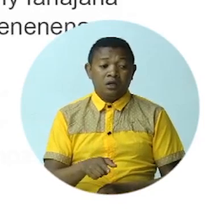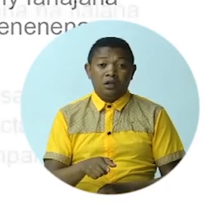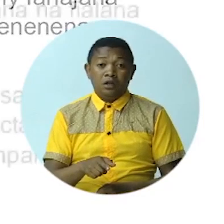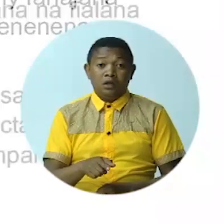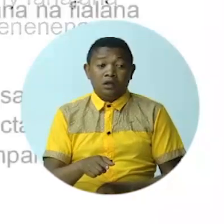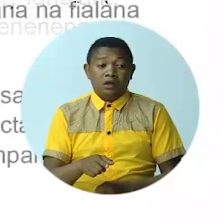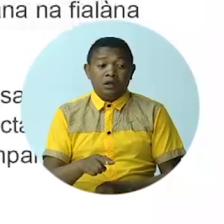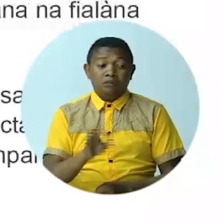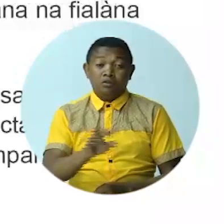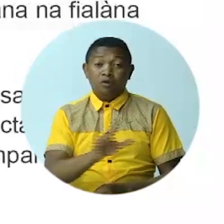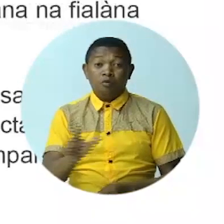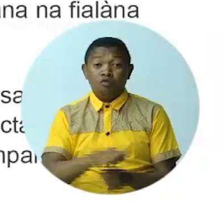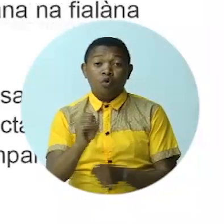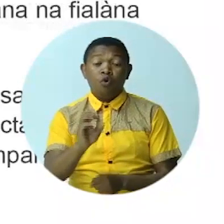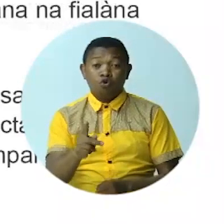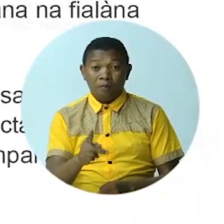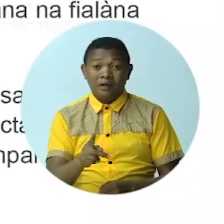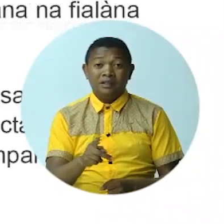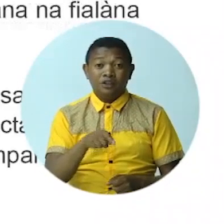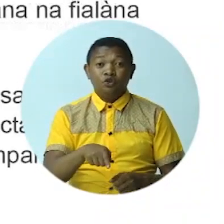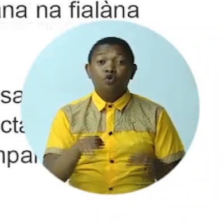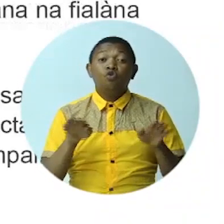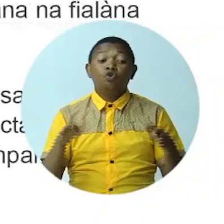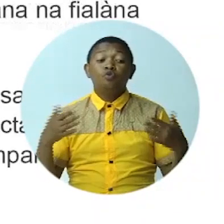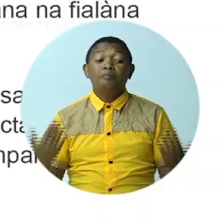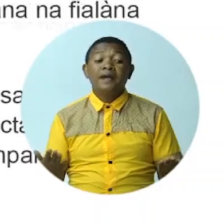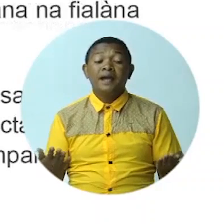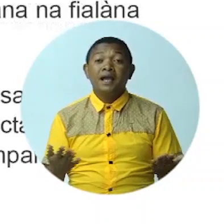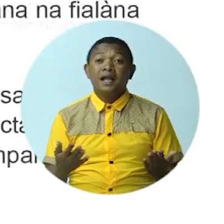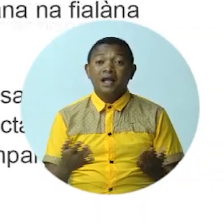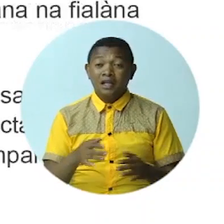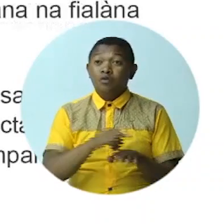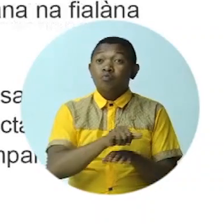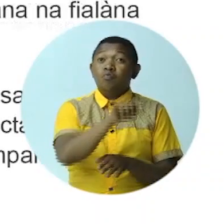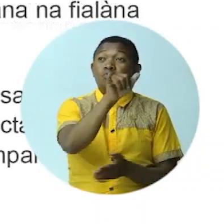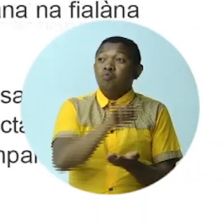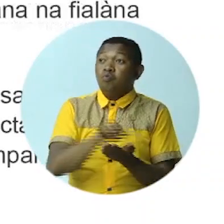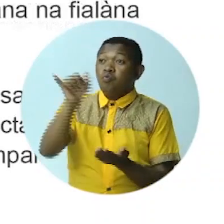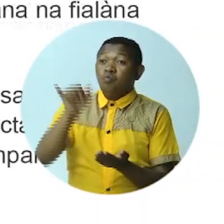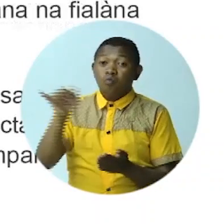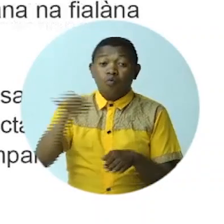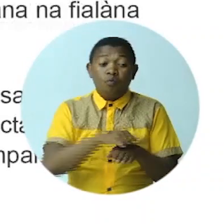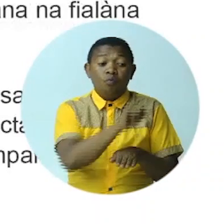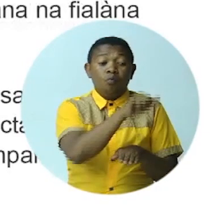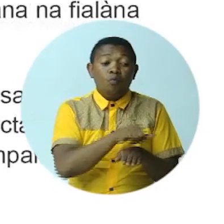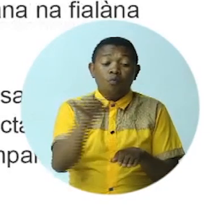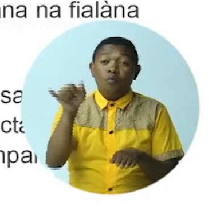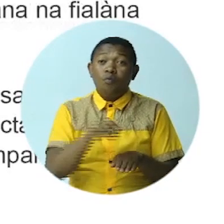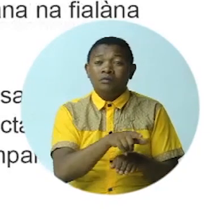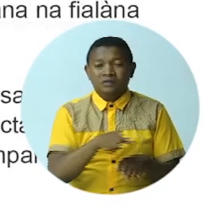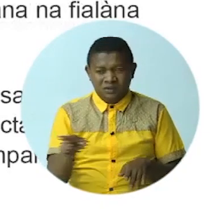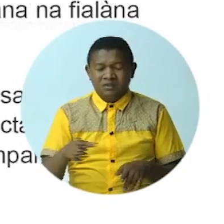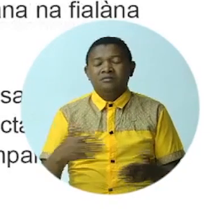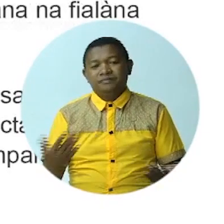a dia efa natao fitiliana avokoa miala tany amin'ny toerana misy an'izy ireo a ary mbola naverina